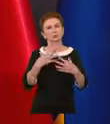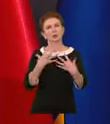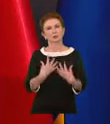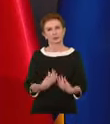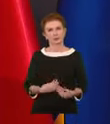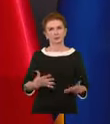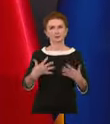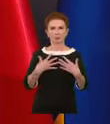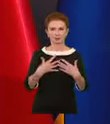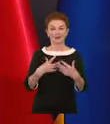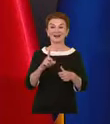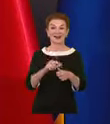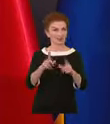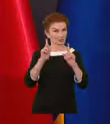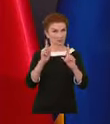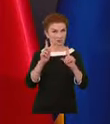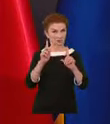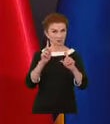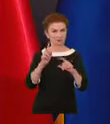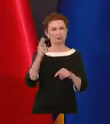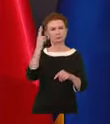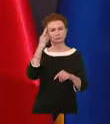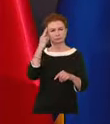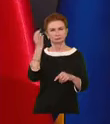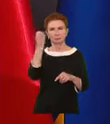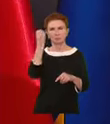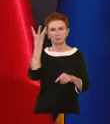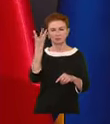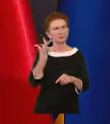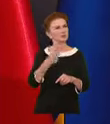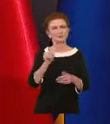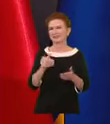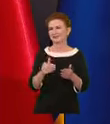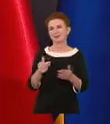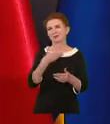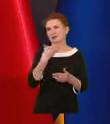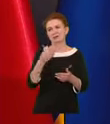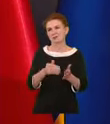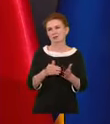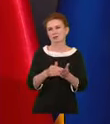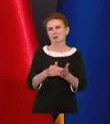ich z dużym rozsądkiem. To nie jest zachęta do